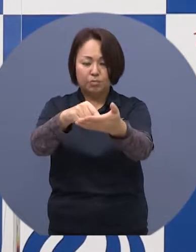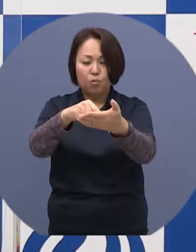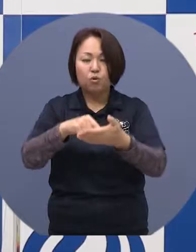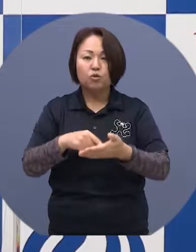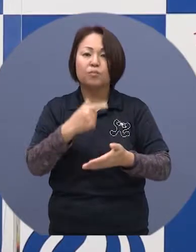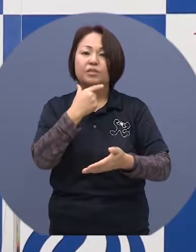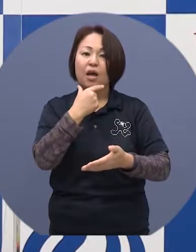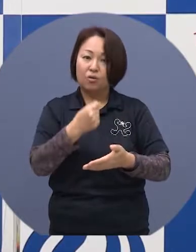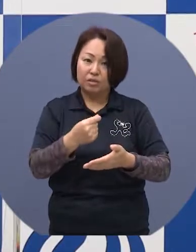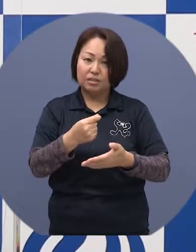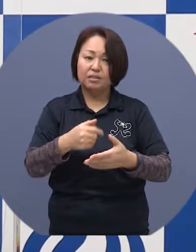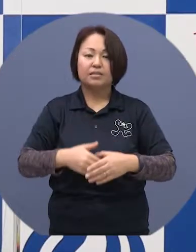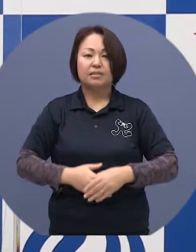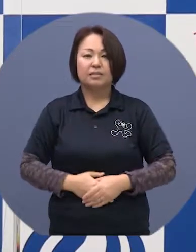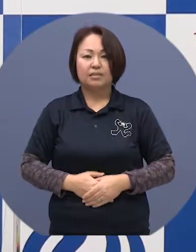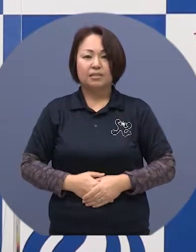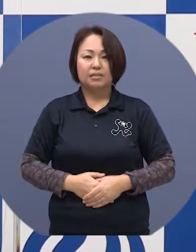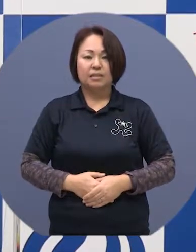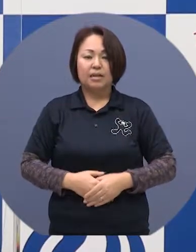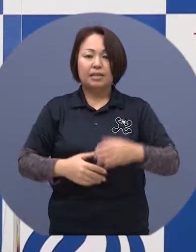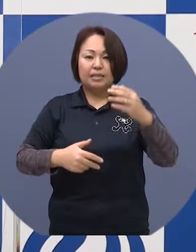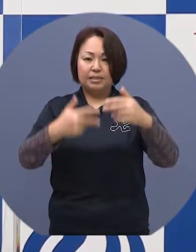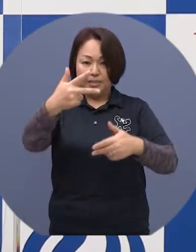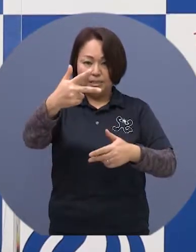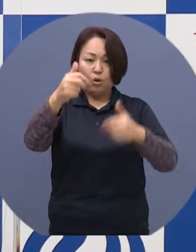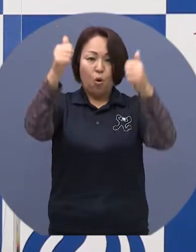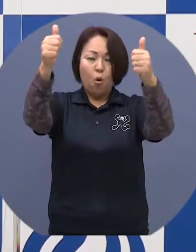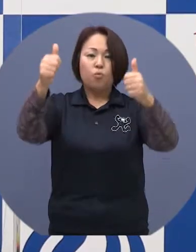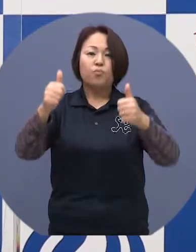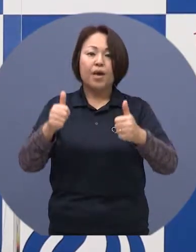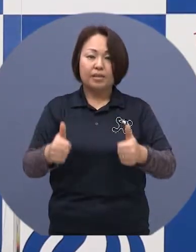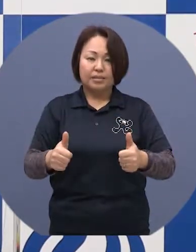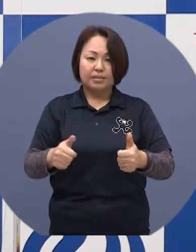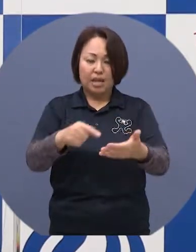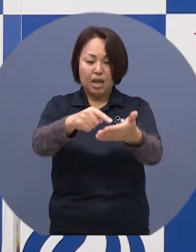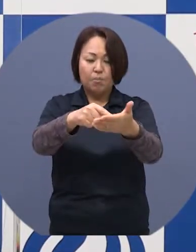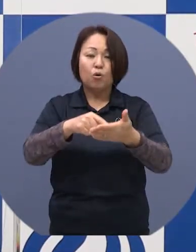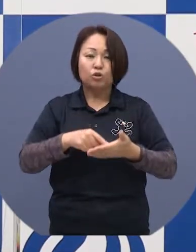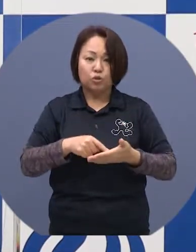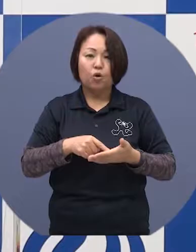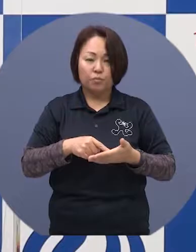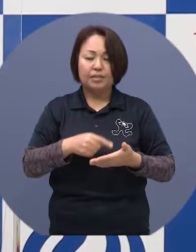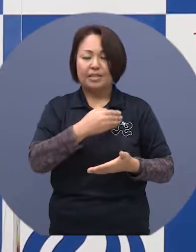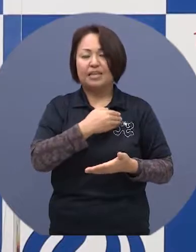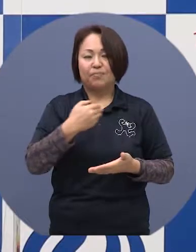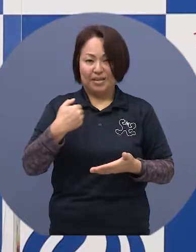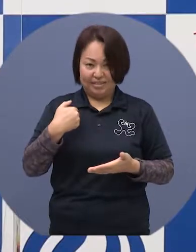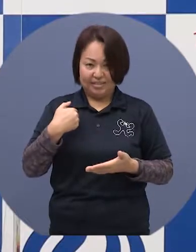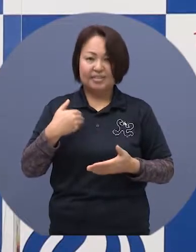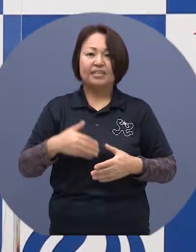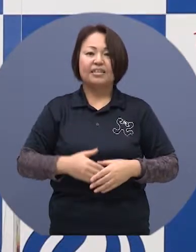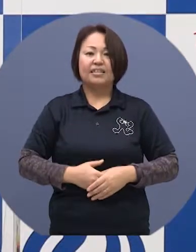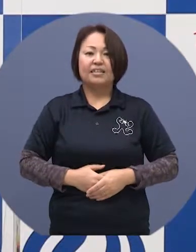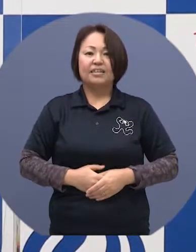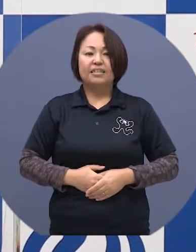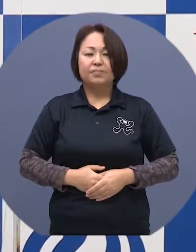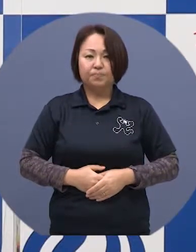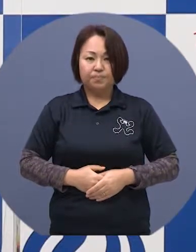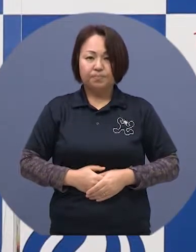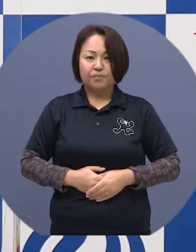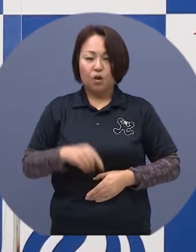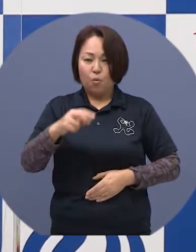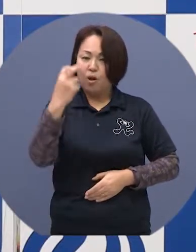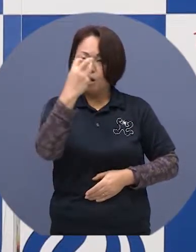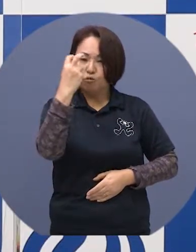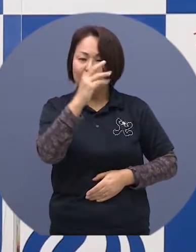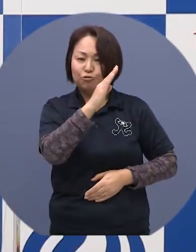あのホームページでですねええも仕込みの轍ができるになっていると思いますのでこちらの御